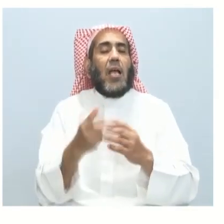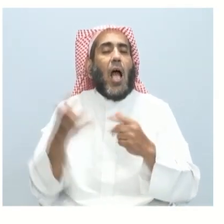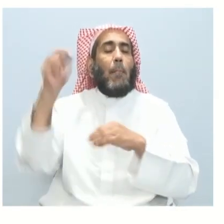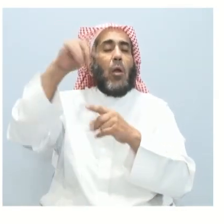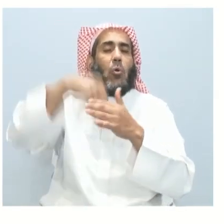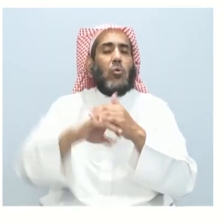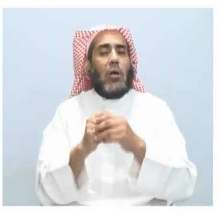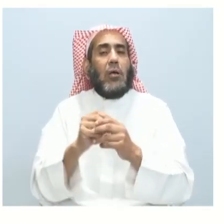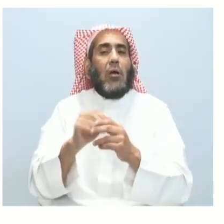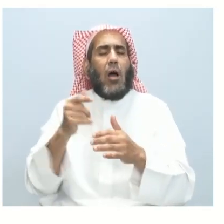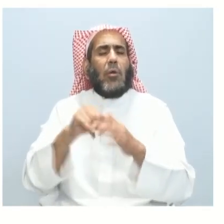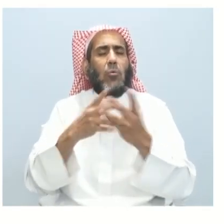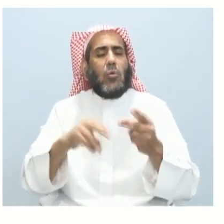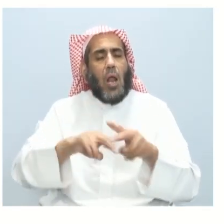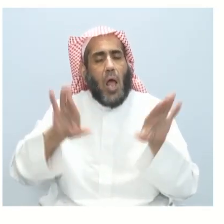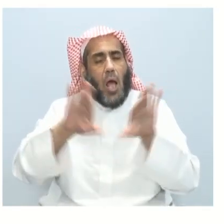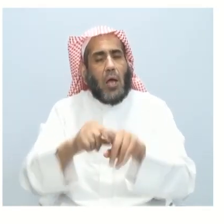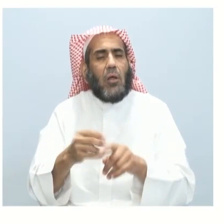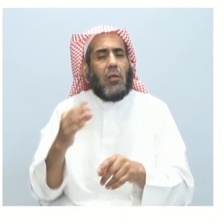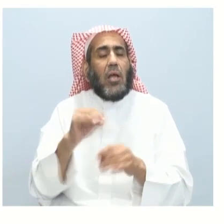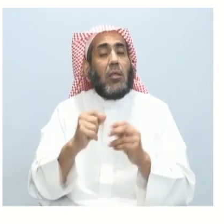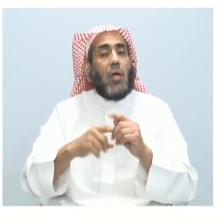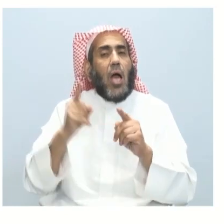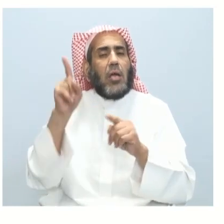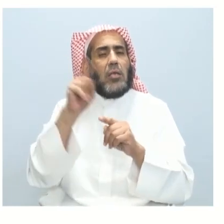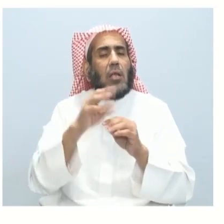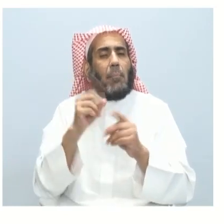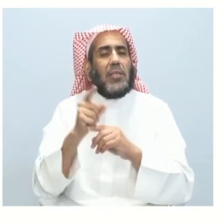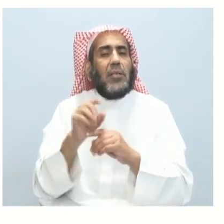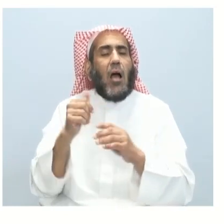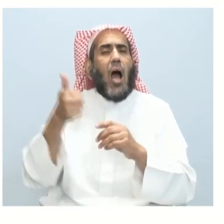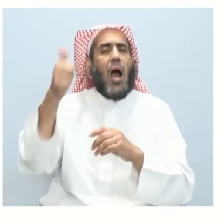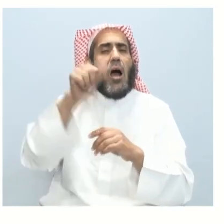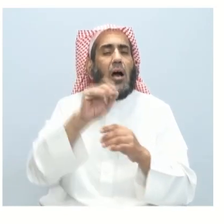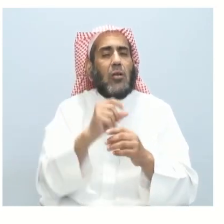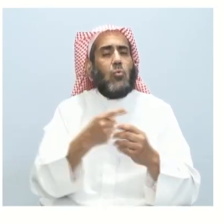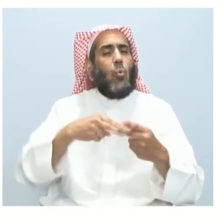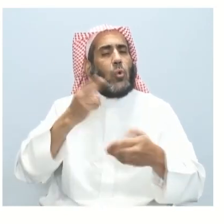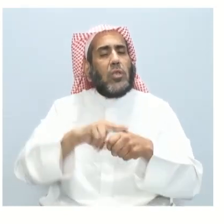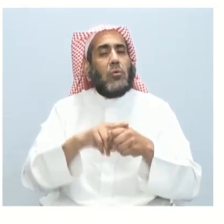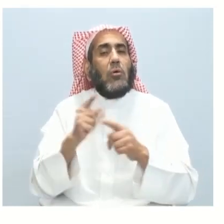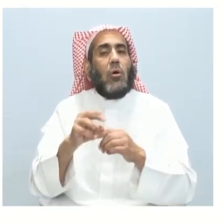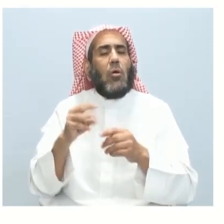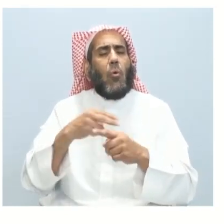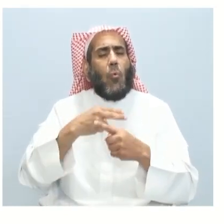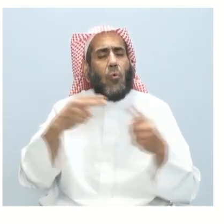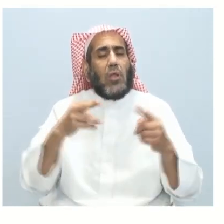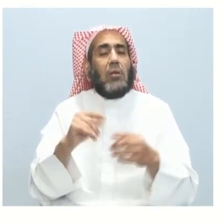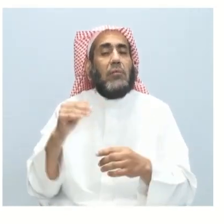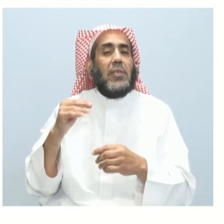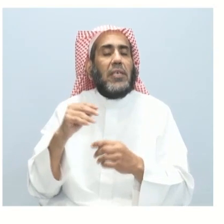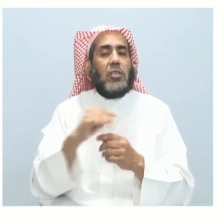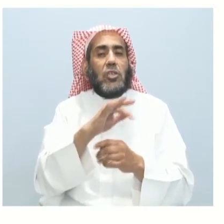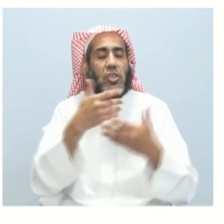الويه هباط اوديه الى اخره وهذه ظاهره المد ايضا ليك فيك ال اهات ارددها وهذا الانماط كثر في